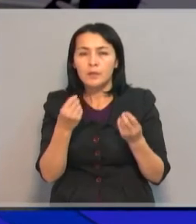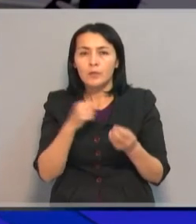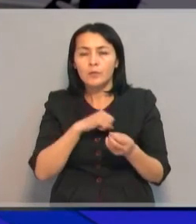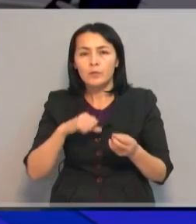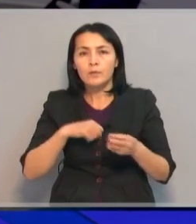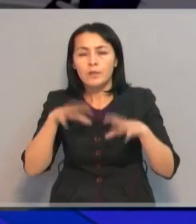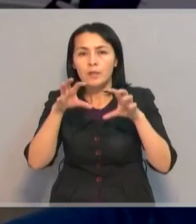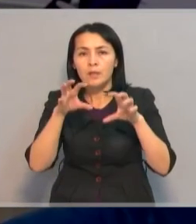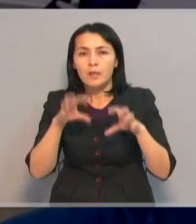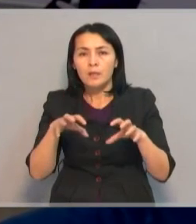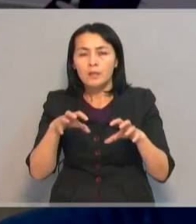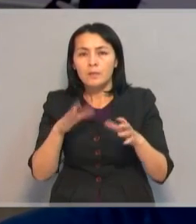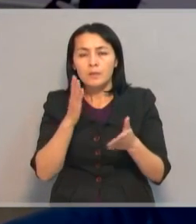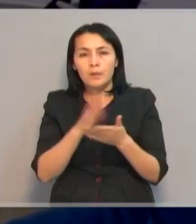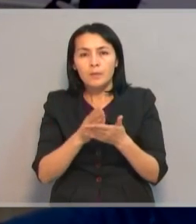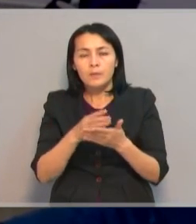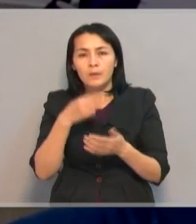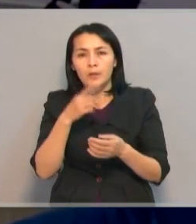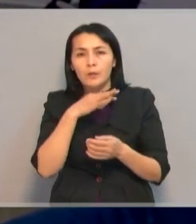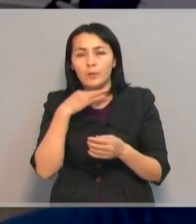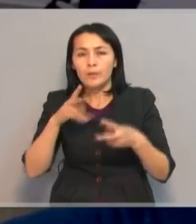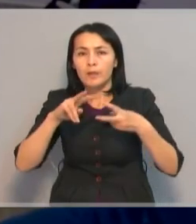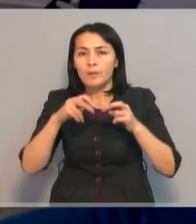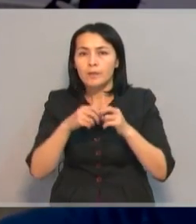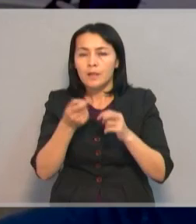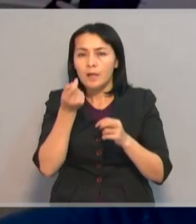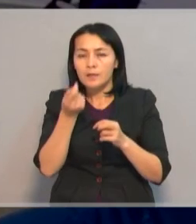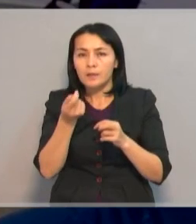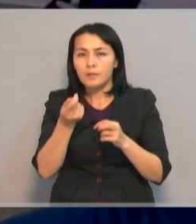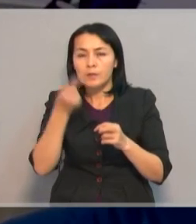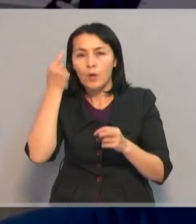өзіміздің дәстүріміз бар емес пе деген сияқты мәселелерді